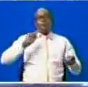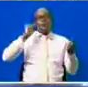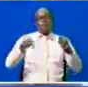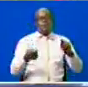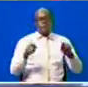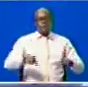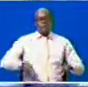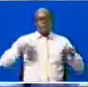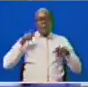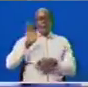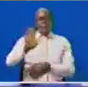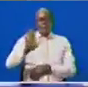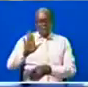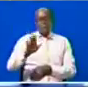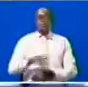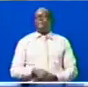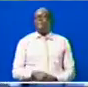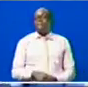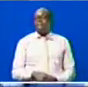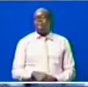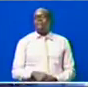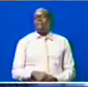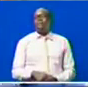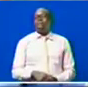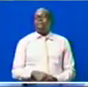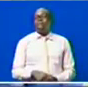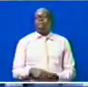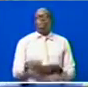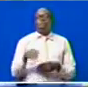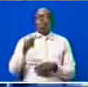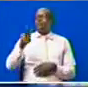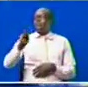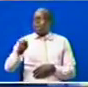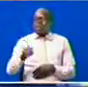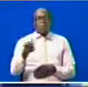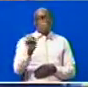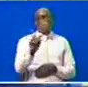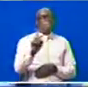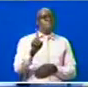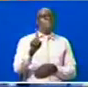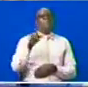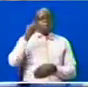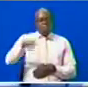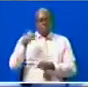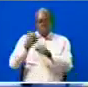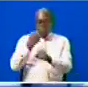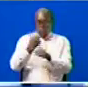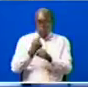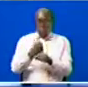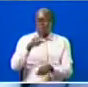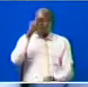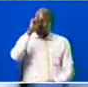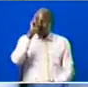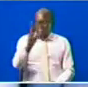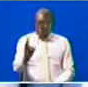their lives once and for all. Sio hizi vitu ndogo ndogo unaweka milioni mbili hapa una scratch kiwanja hapana. We want to